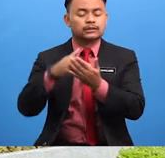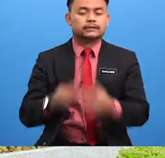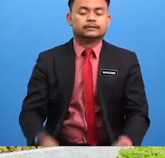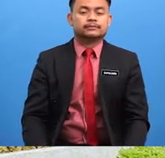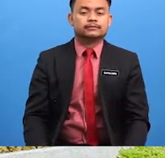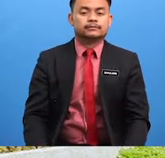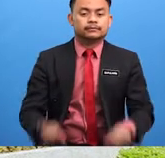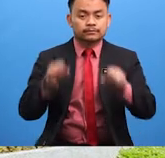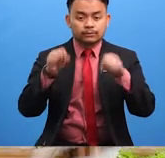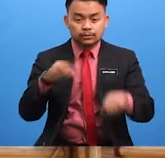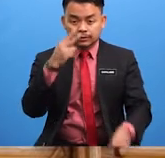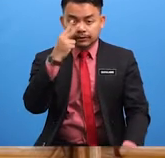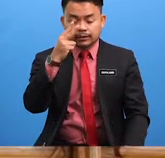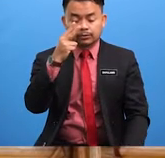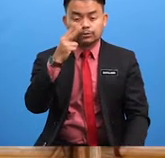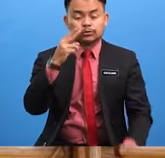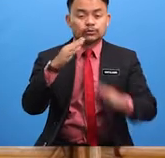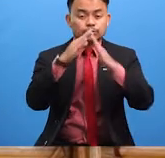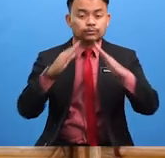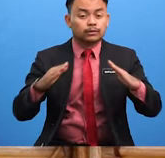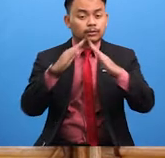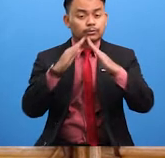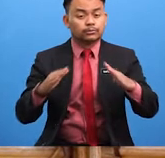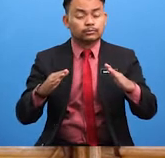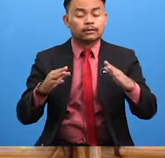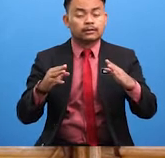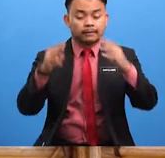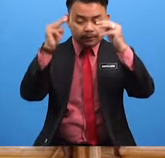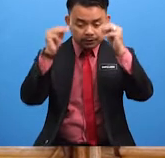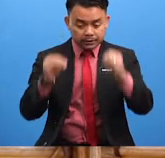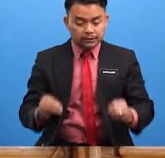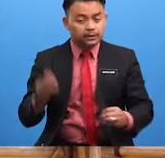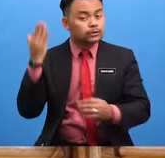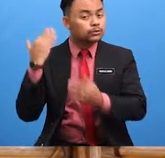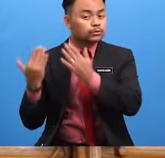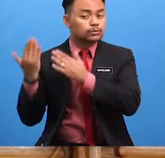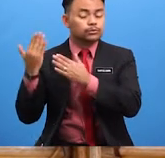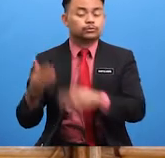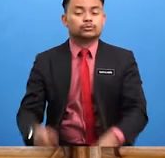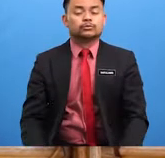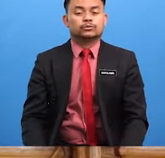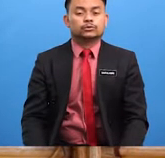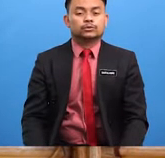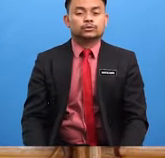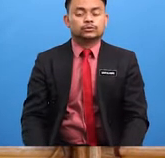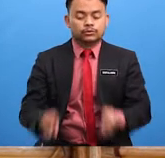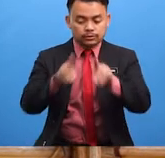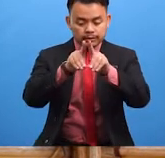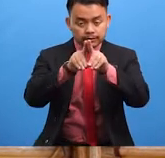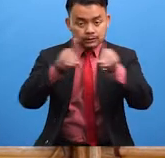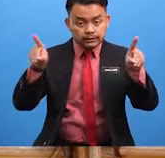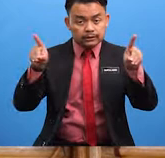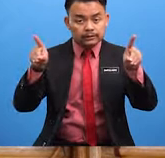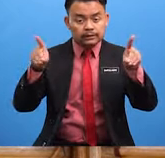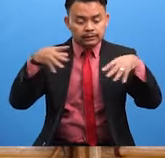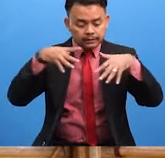boleh dilihat pada rumah-rumah masyarakat zaman dahulu, di mana dinding rumah mereka dianyam dengan